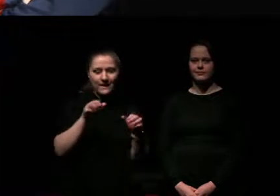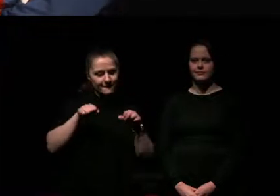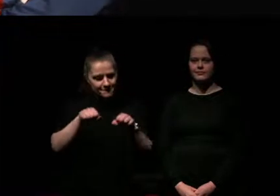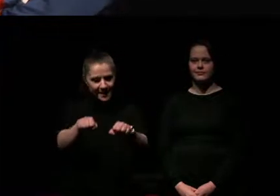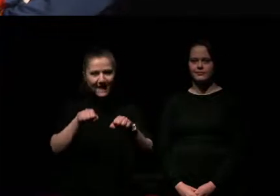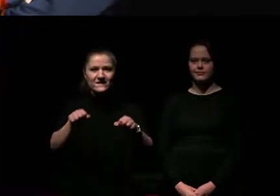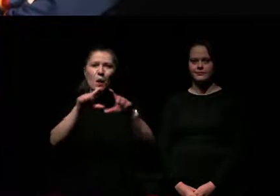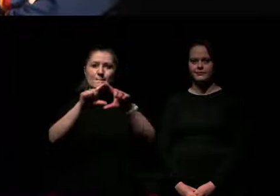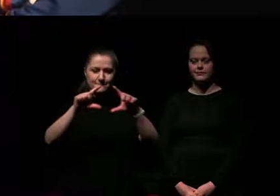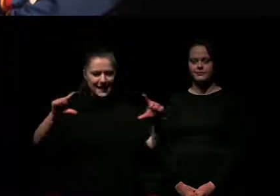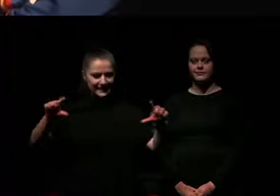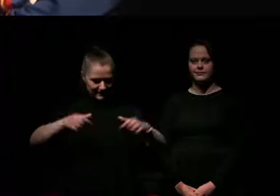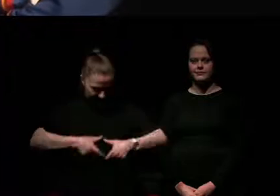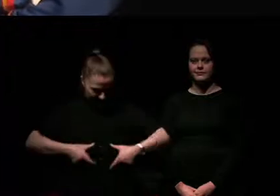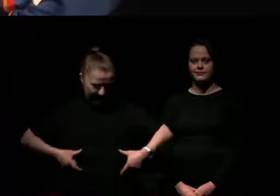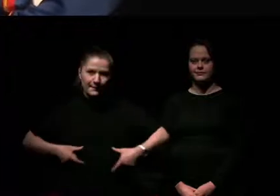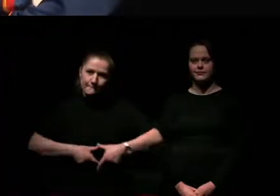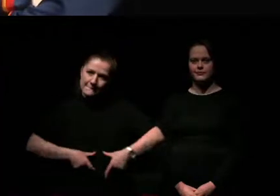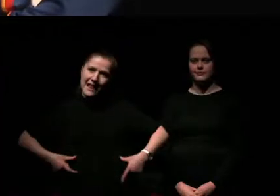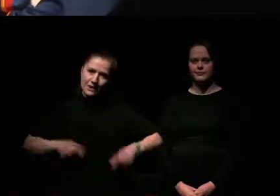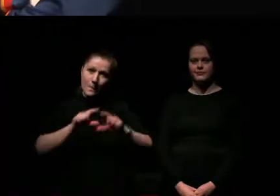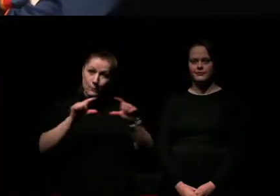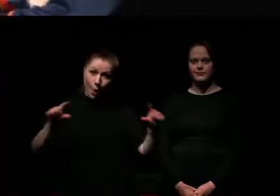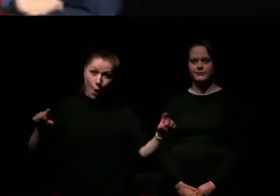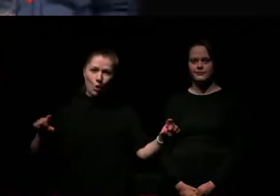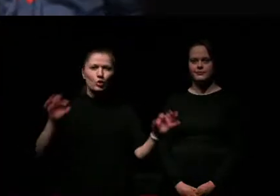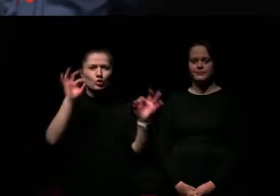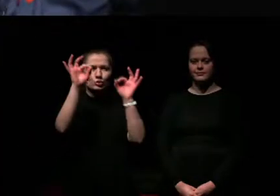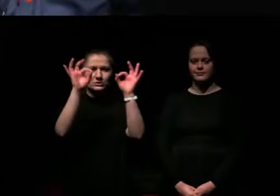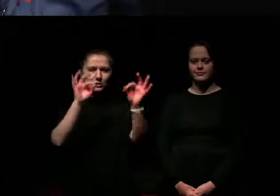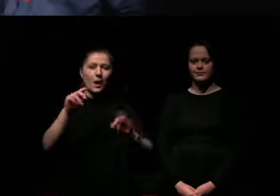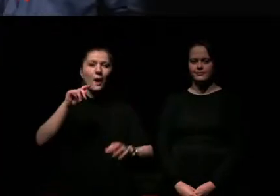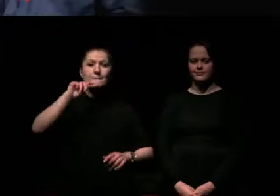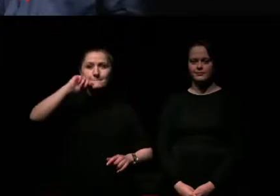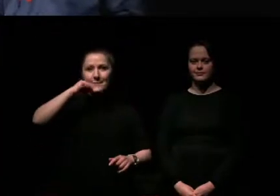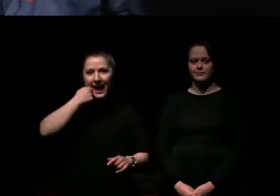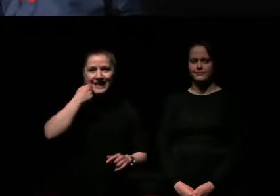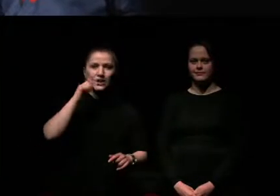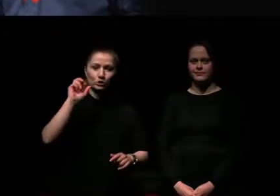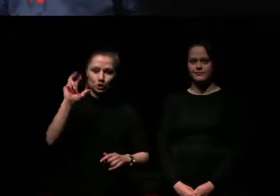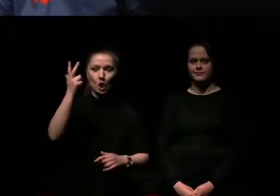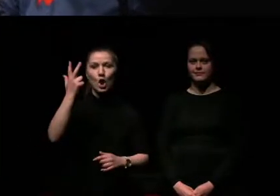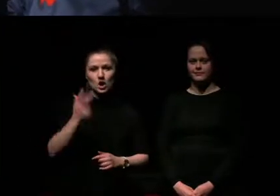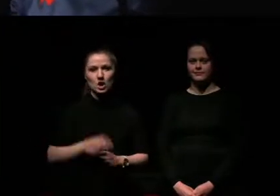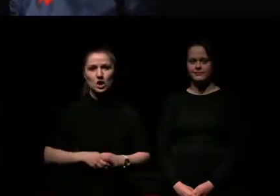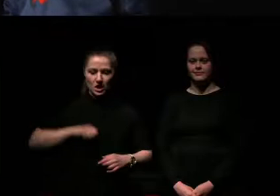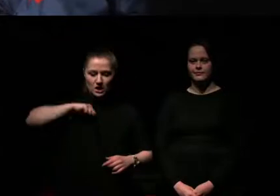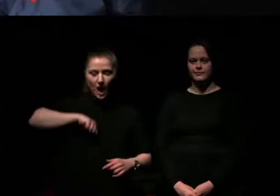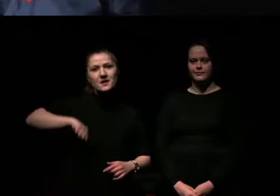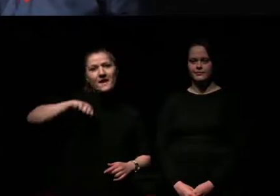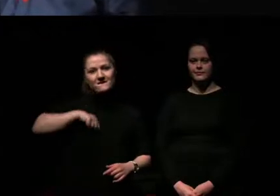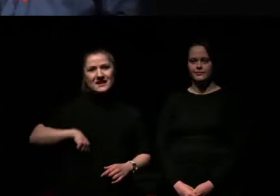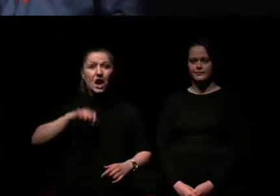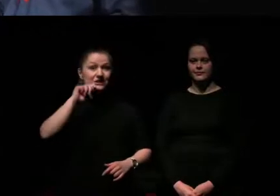veving av belter og bånd. Utsmykninger av bein og sølv, garving av